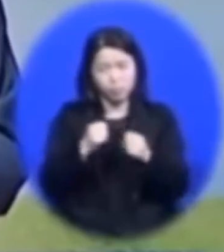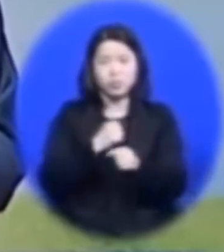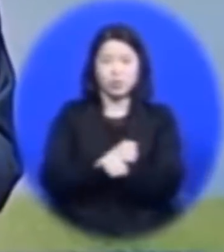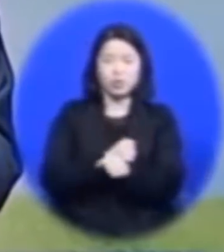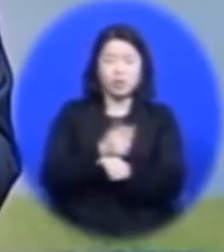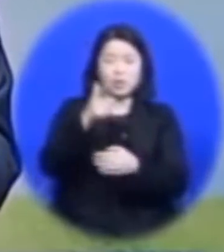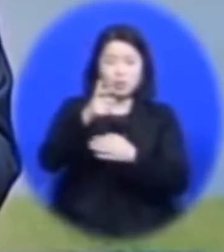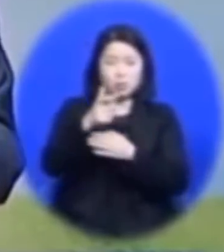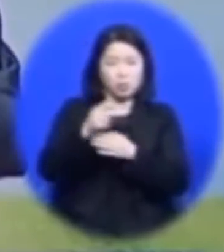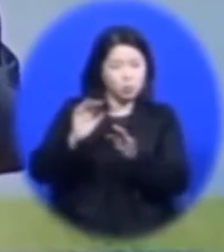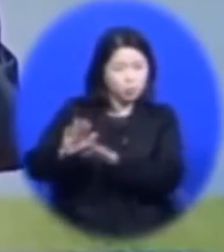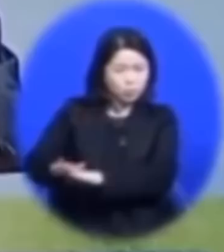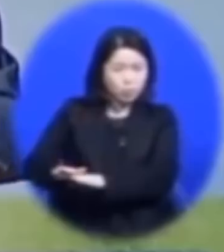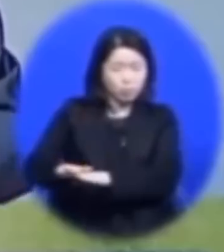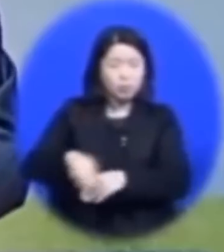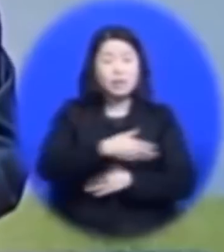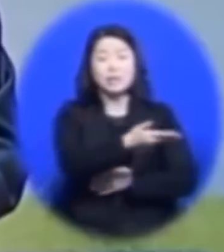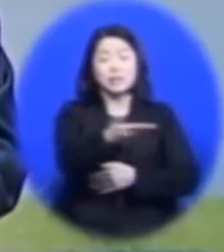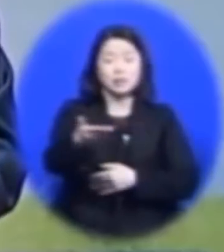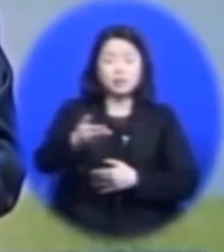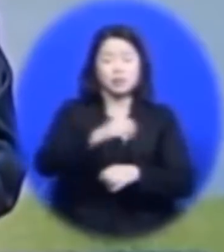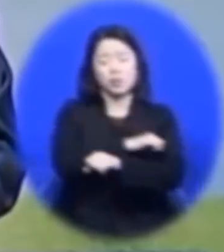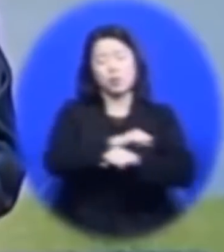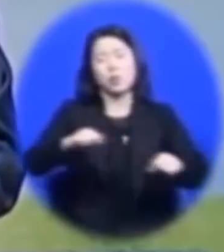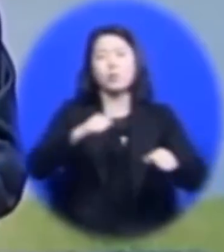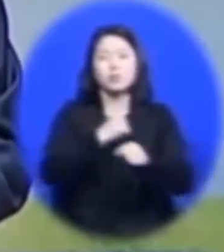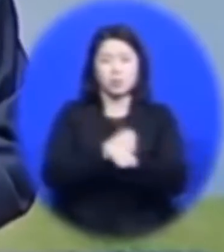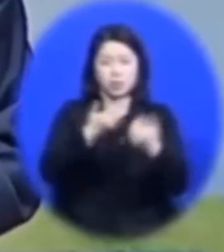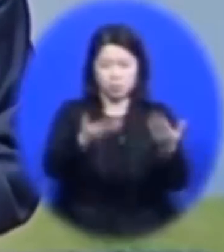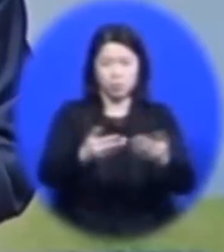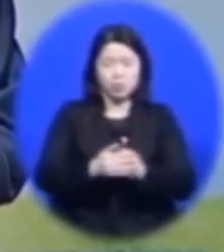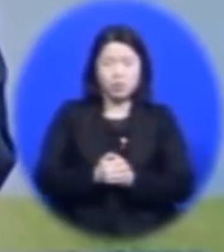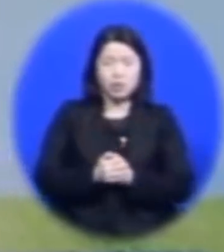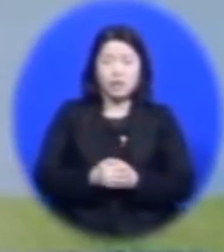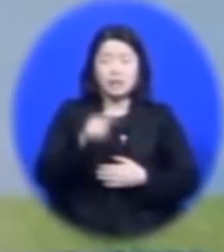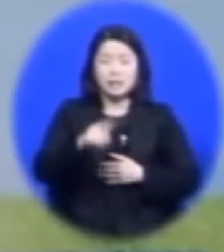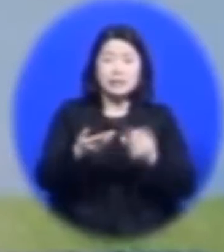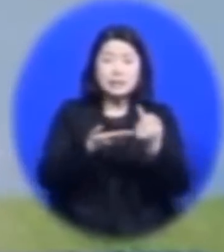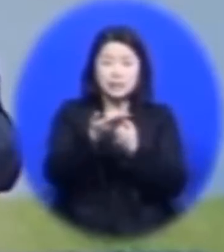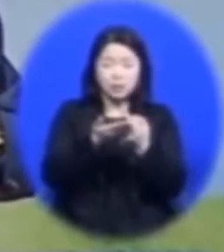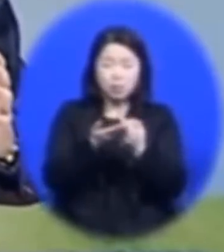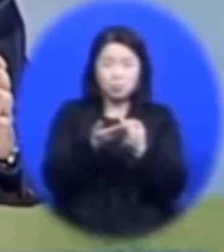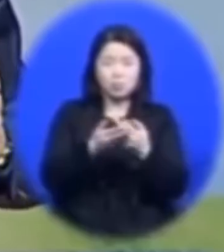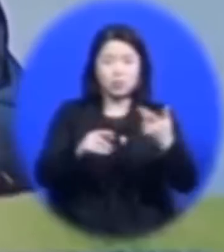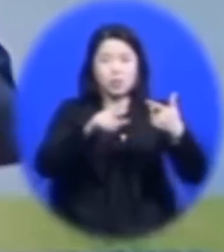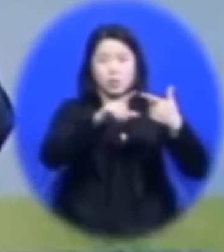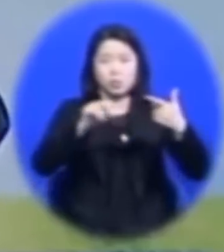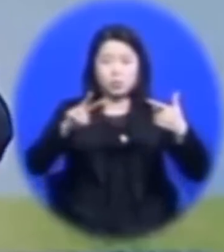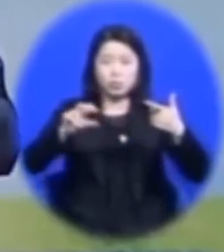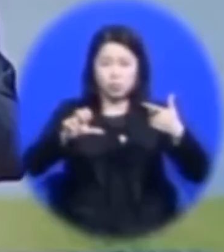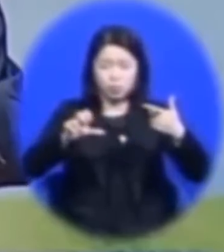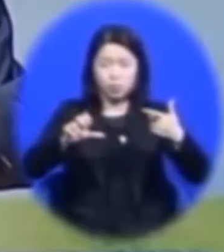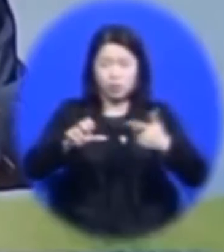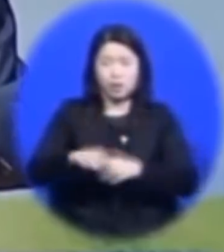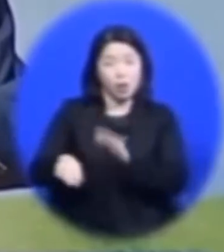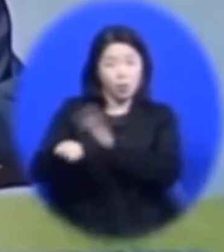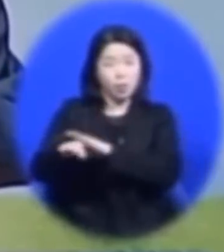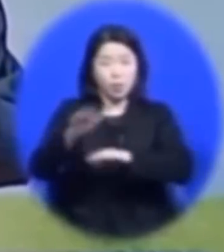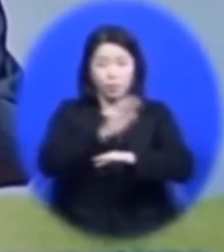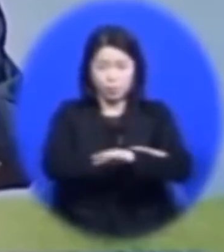총을 내려놓고 그들을 용서 캤다 그랬어 그 섬은 6.25 동란 때 좌익 우익이